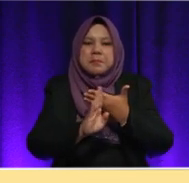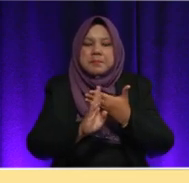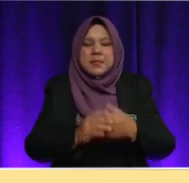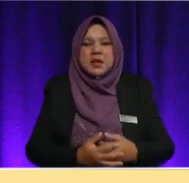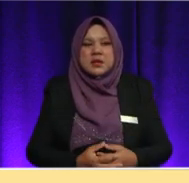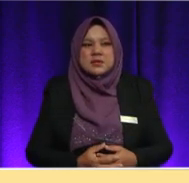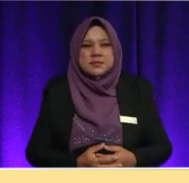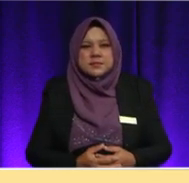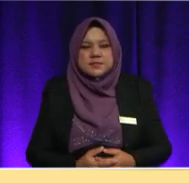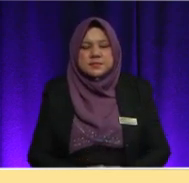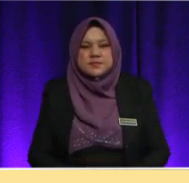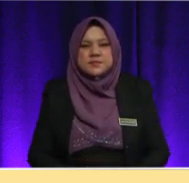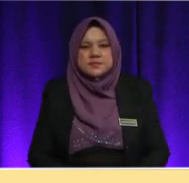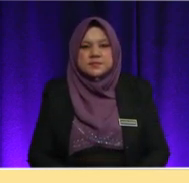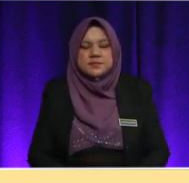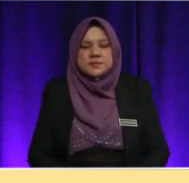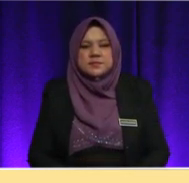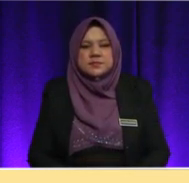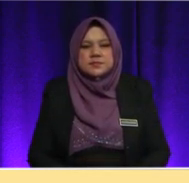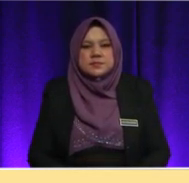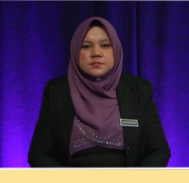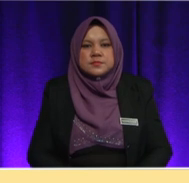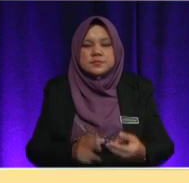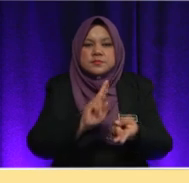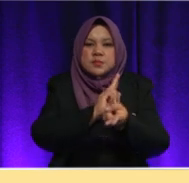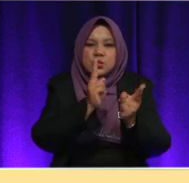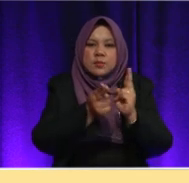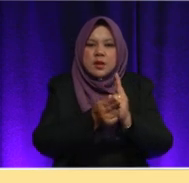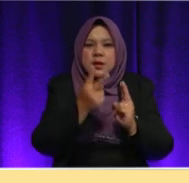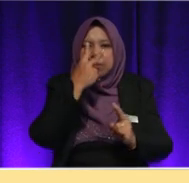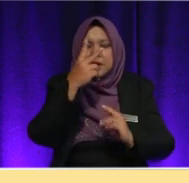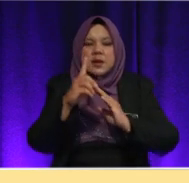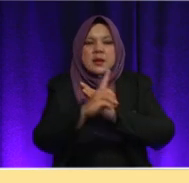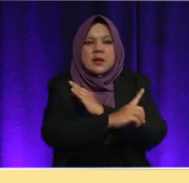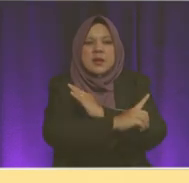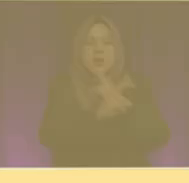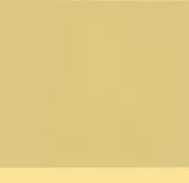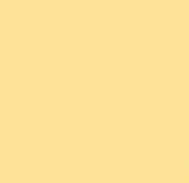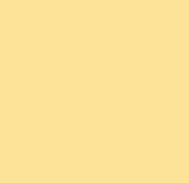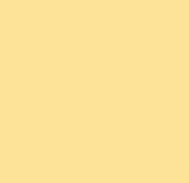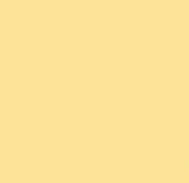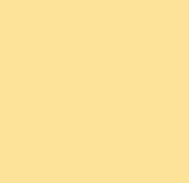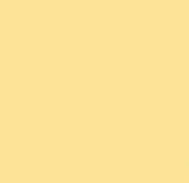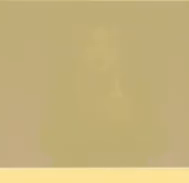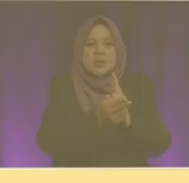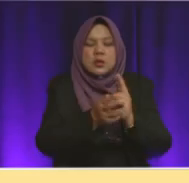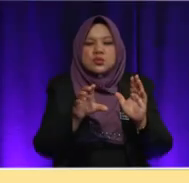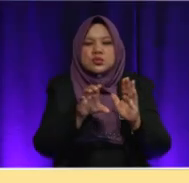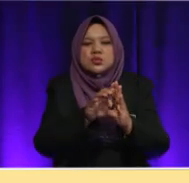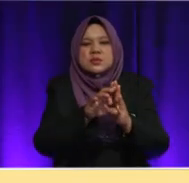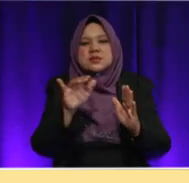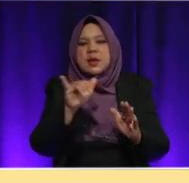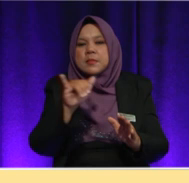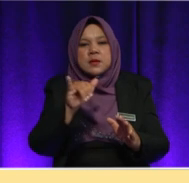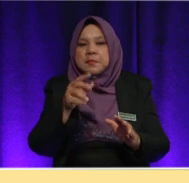ini kan macam contoh ikan perubahan pada darah akan menyebabkan perubahan payudara seperti pembentukan Tasik bekas